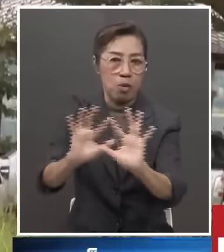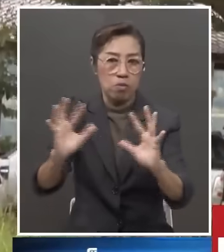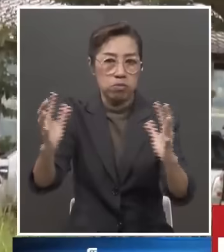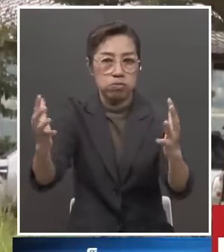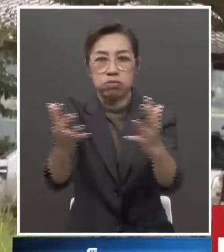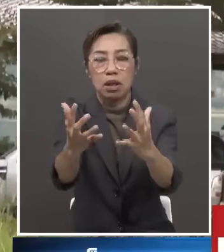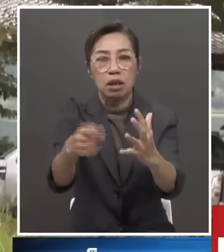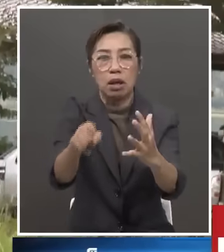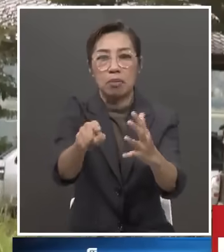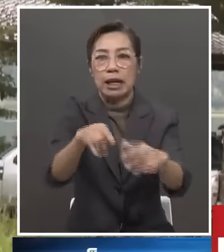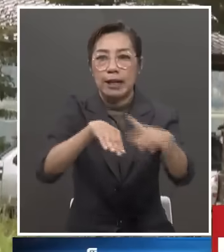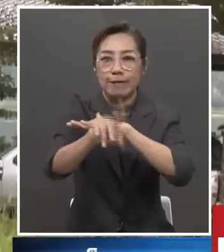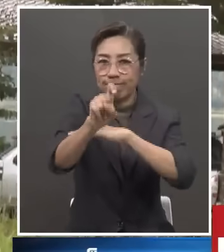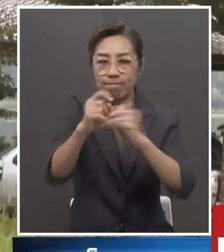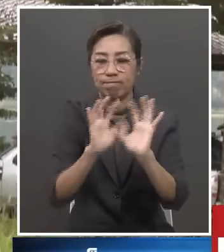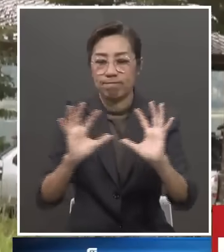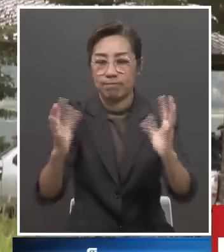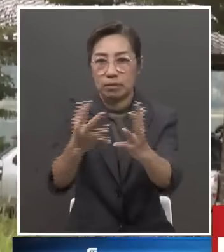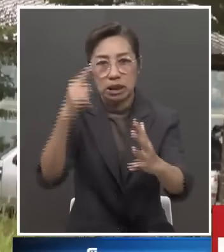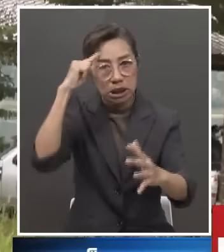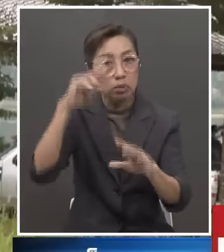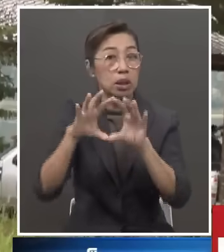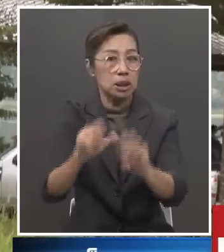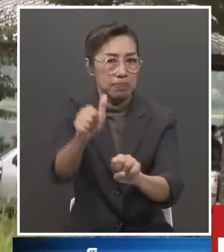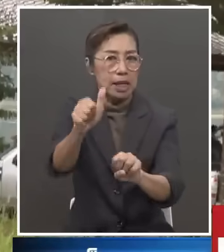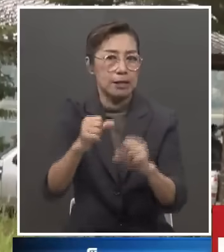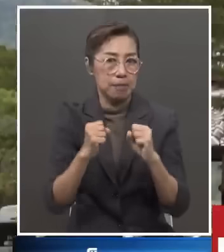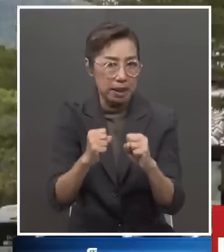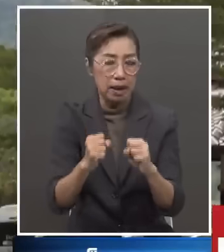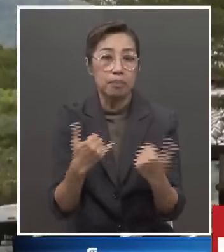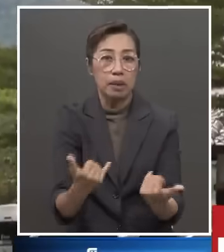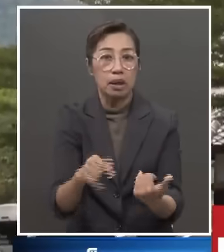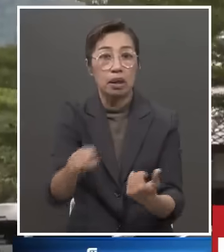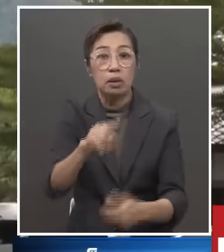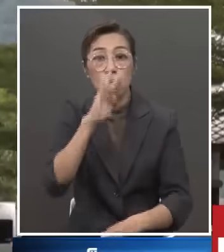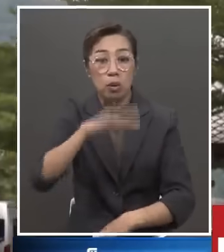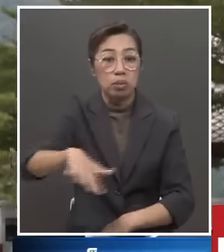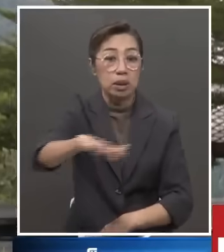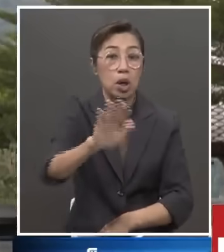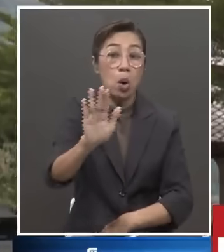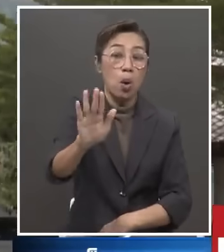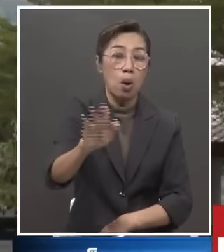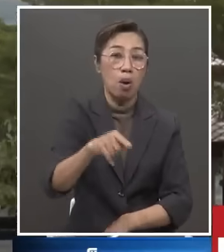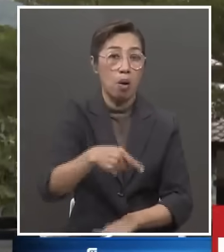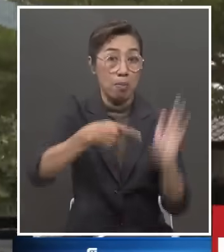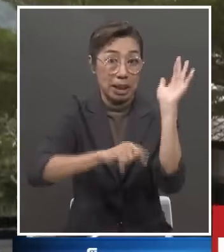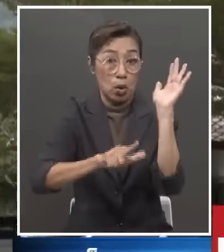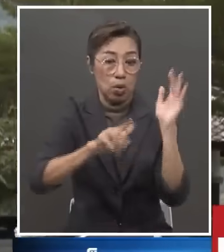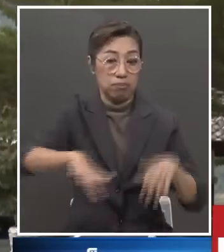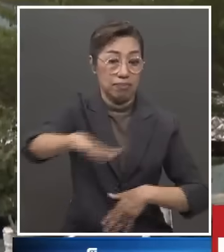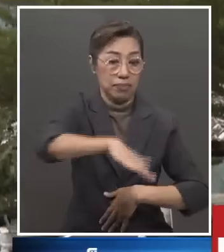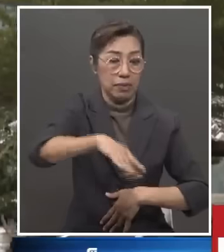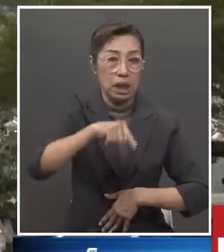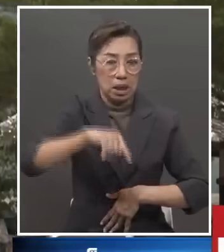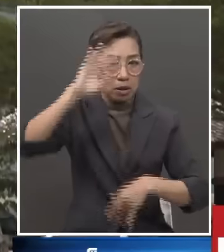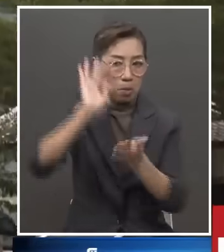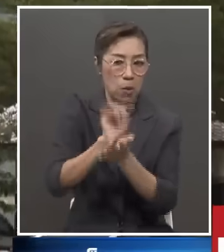น้อยที่สุดโดยคาดหวังค่ะว่าจะสามารถจับกุมตัวเสียแป้งให้ได้โดยหากเป็นพื้นที่ของอำเภอตะโหมดจังหวัดพัทลุงเจ้าหน้าที่